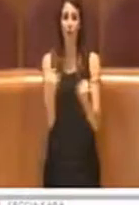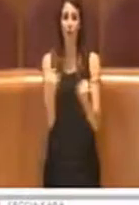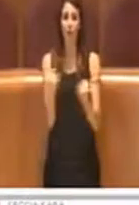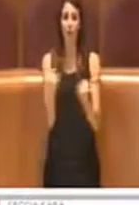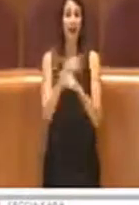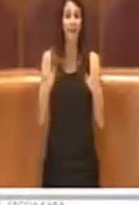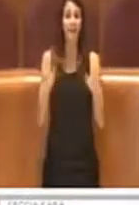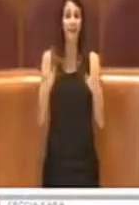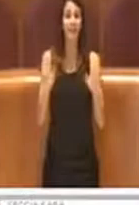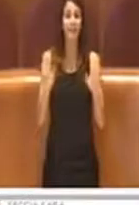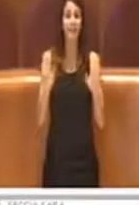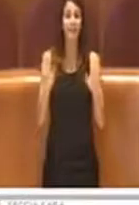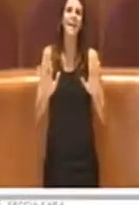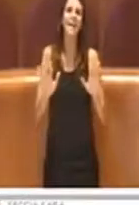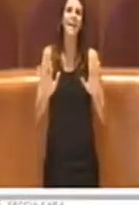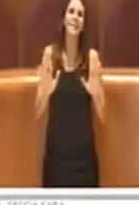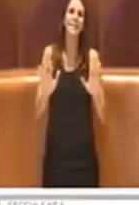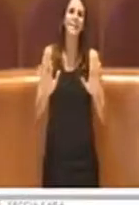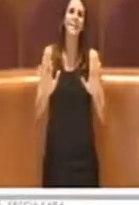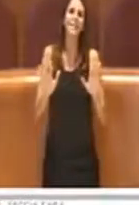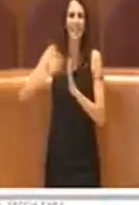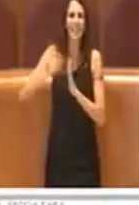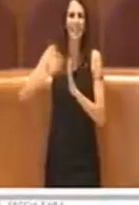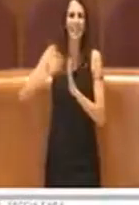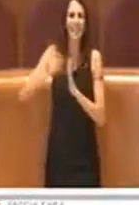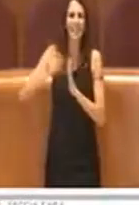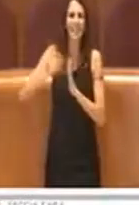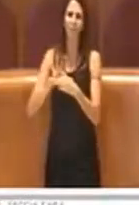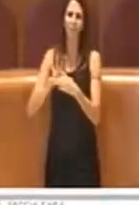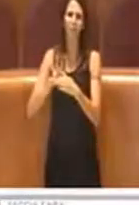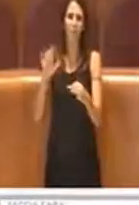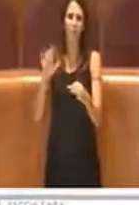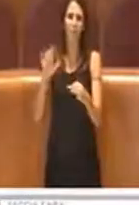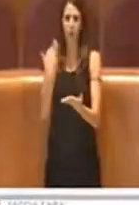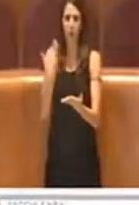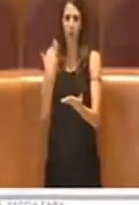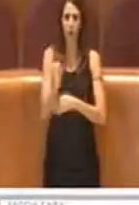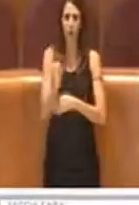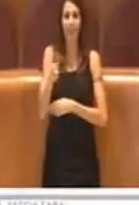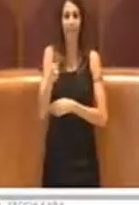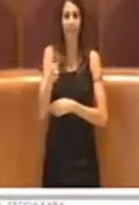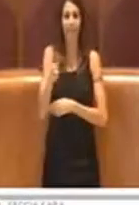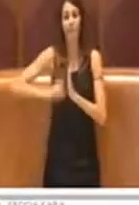inserito all'interno di questo deliberato che ha un obiettivo un po' diverso. Grazie.